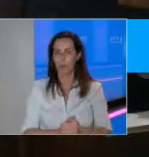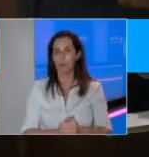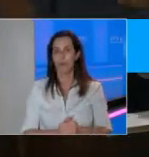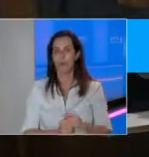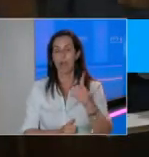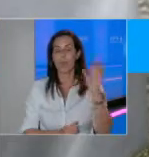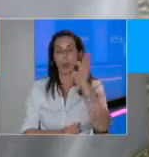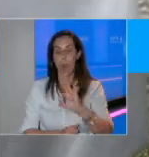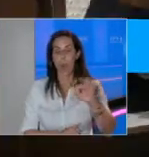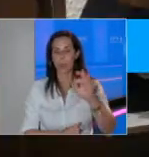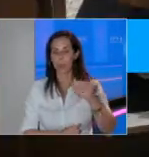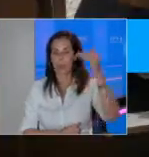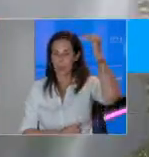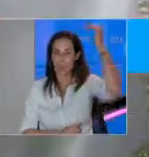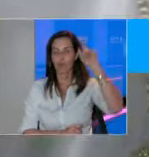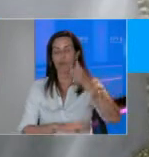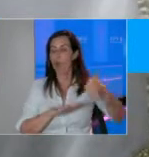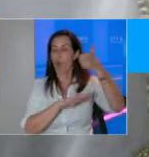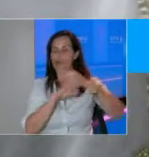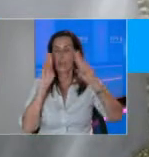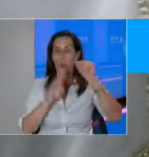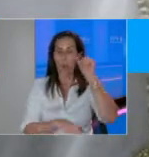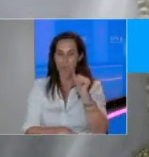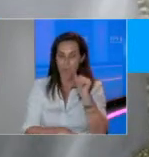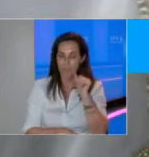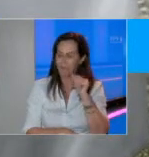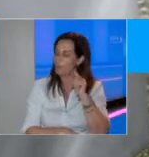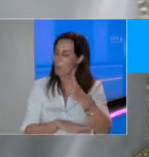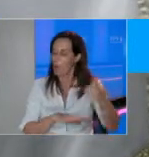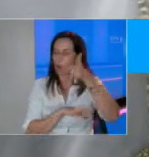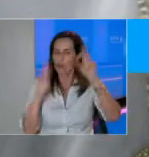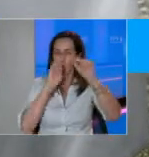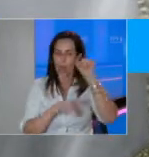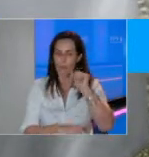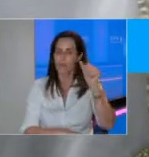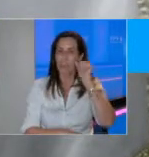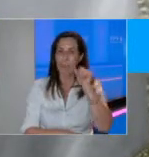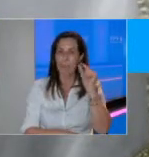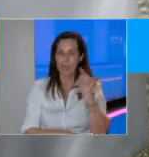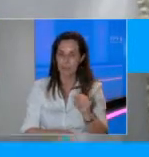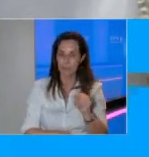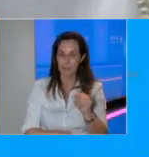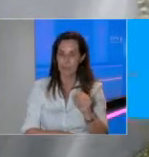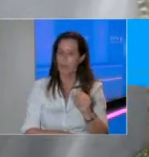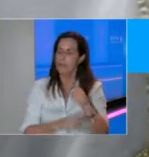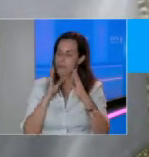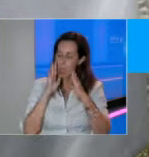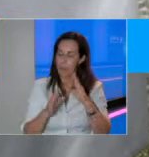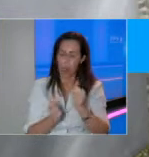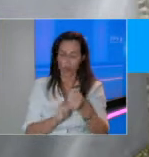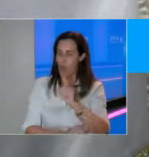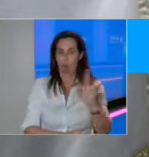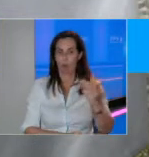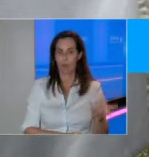אבל כל עוד שבני גנץ יחליט שהוא עומד בראש כחול לבן, הוא יעמוד בראש כחול לבן, וגבי אשכנזי יהיה נאמן לו, או שלא